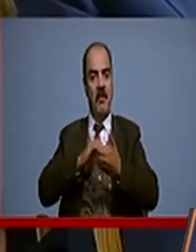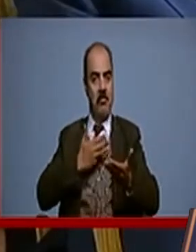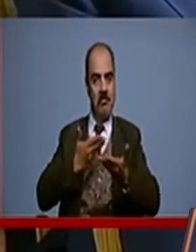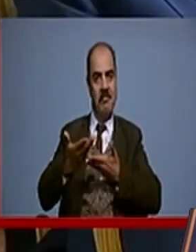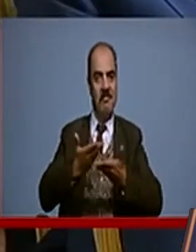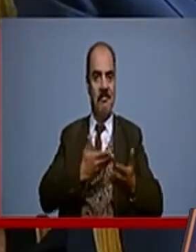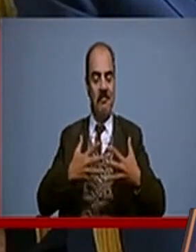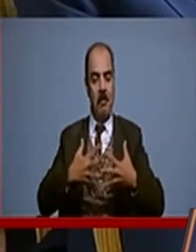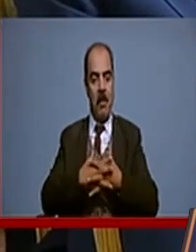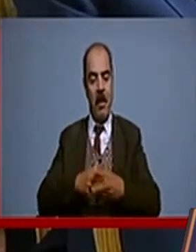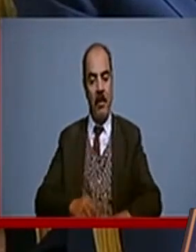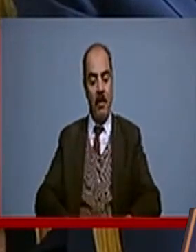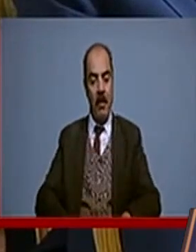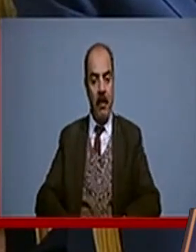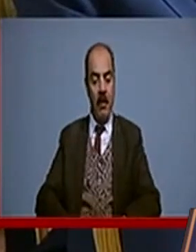مجال